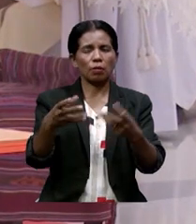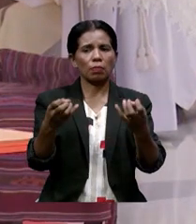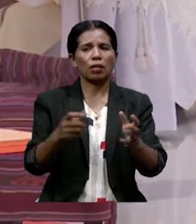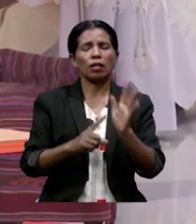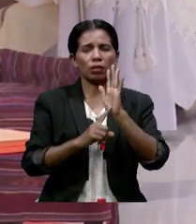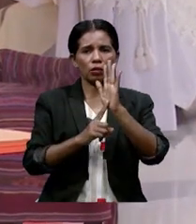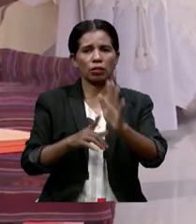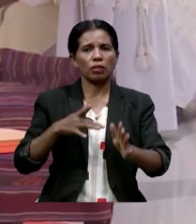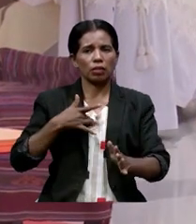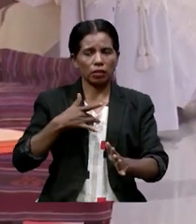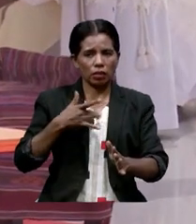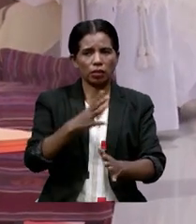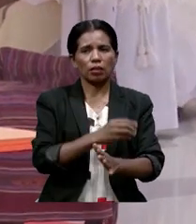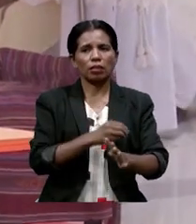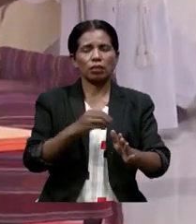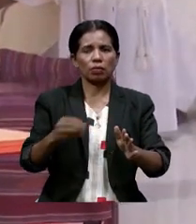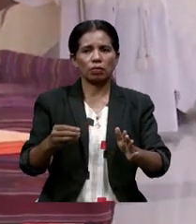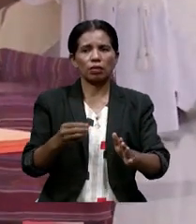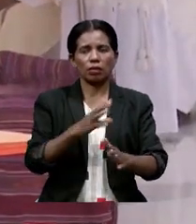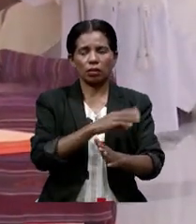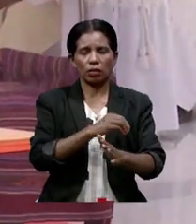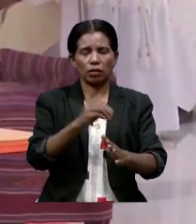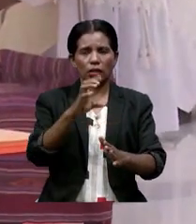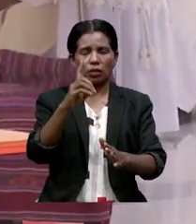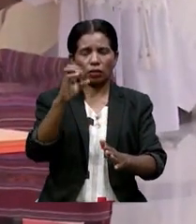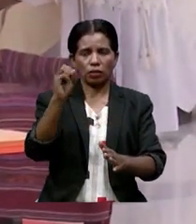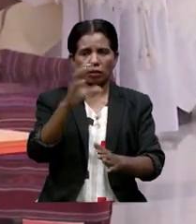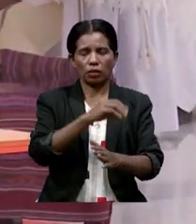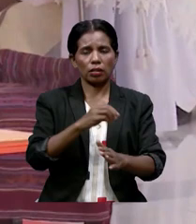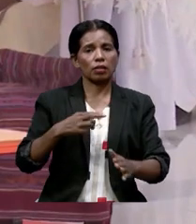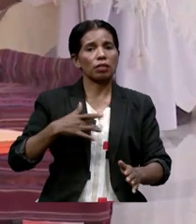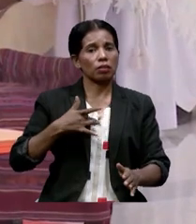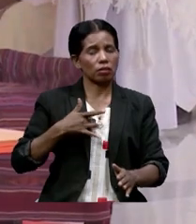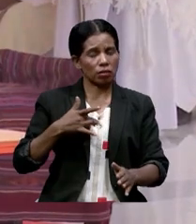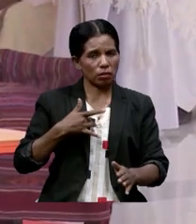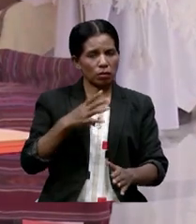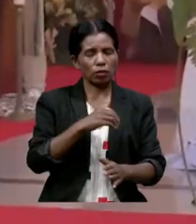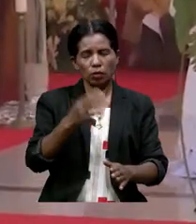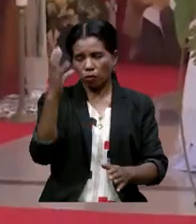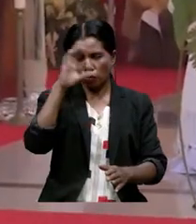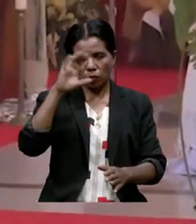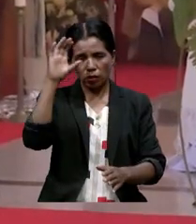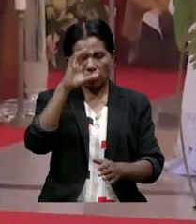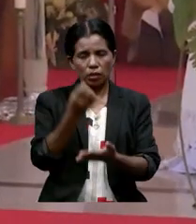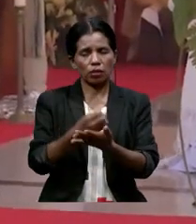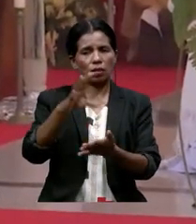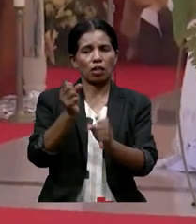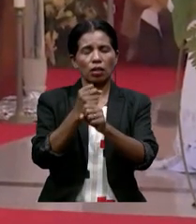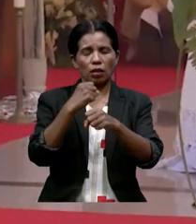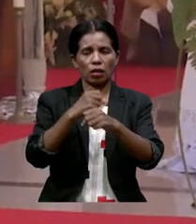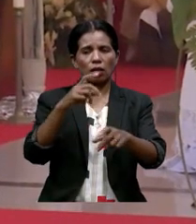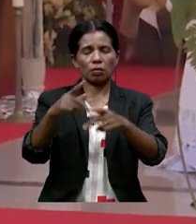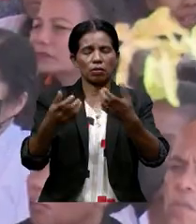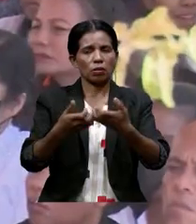sentimento autosuficiente, egoísta, hedonista, no materialista, hodi hala sarani sir haseisan husi